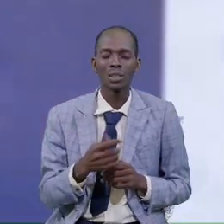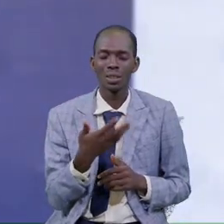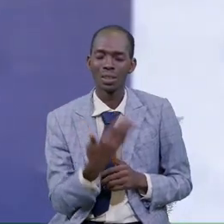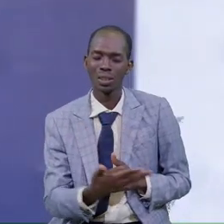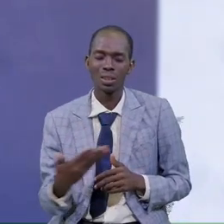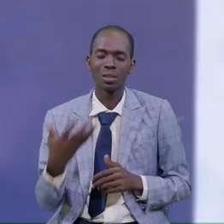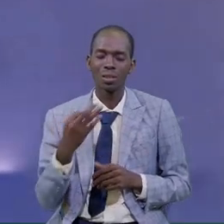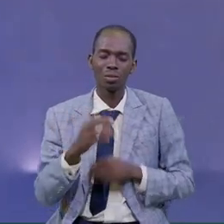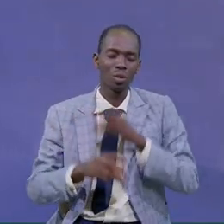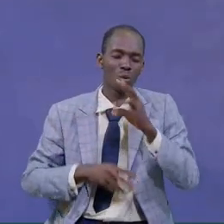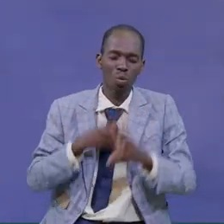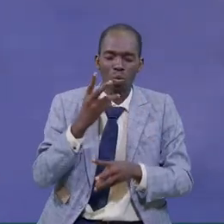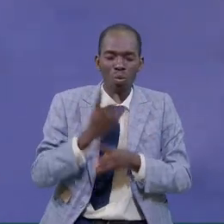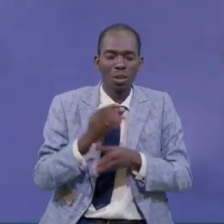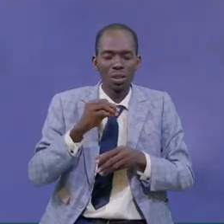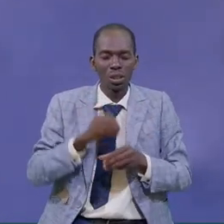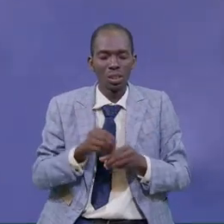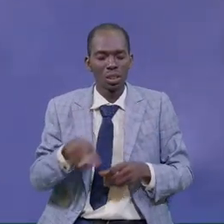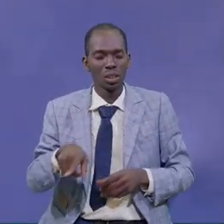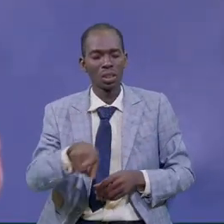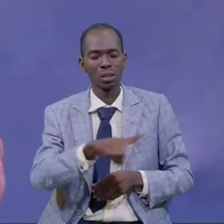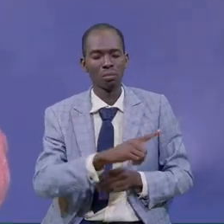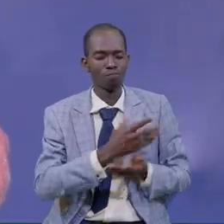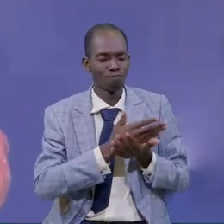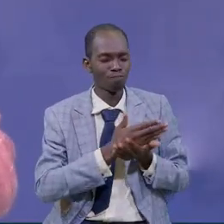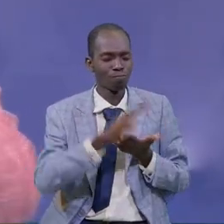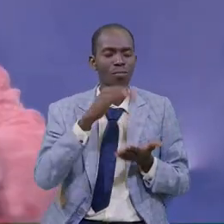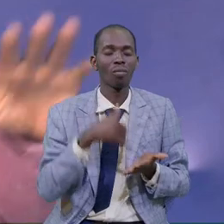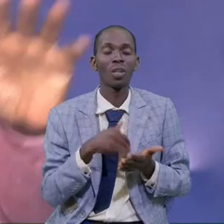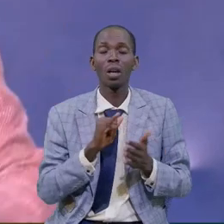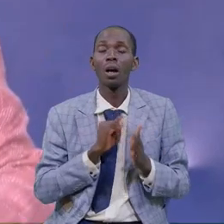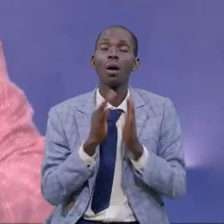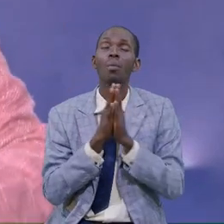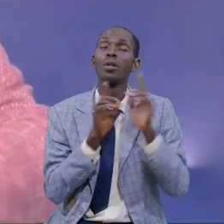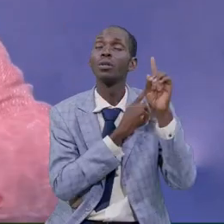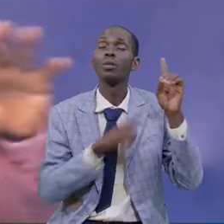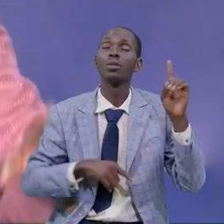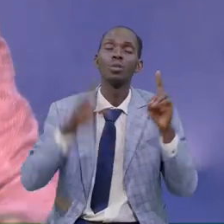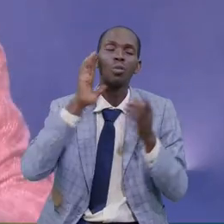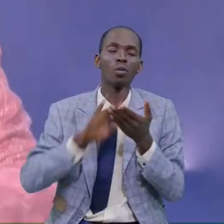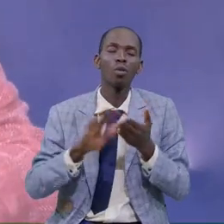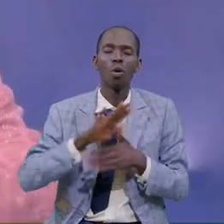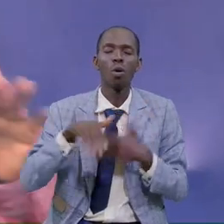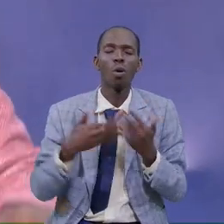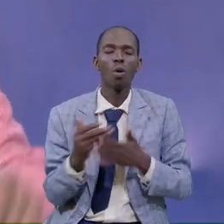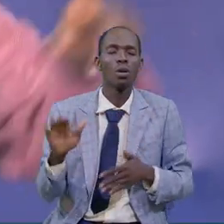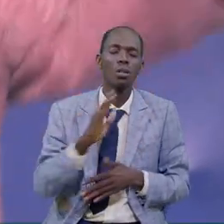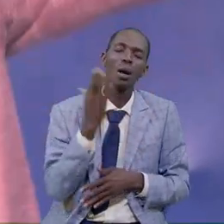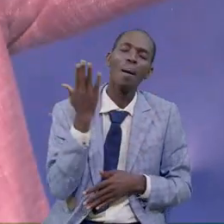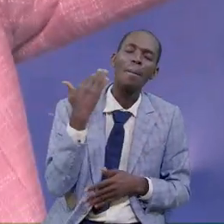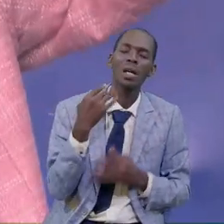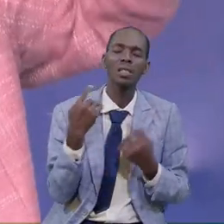choses du monde en eux. Je prie, Seigneur, pardonne tous leurs péchés du passé et